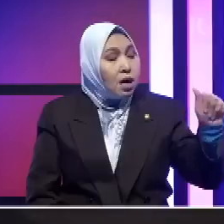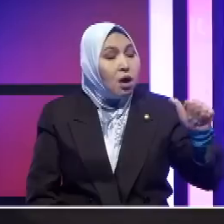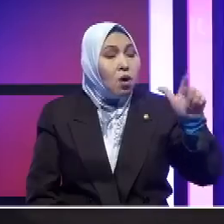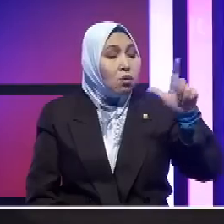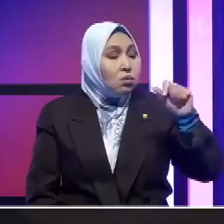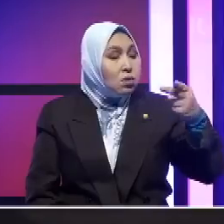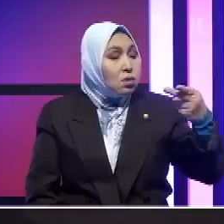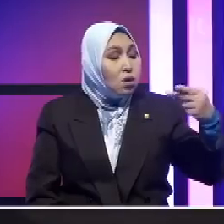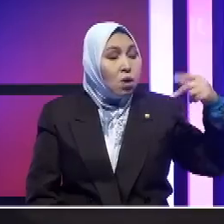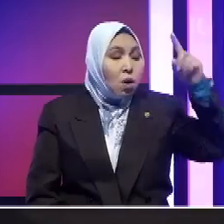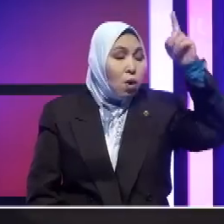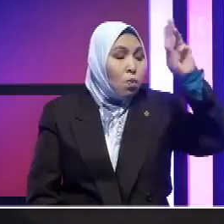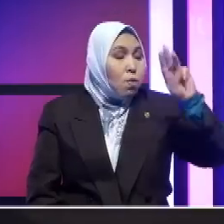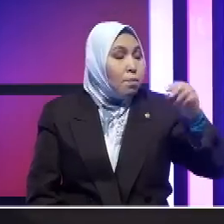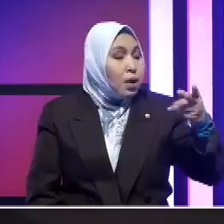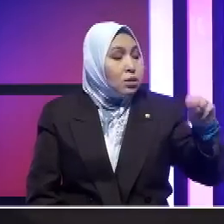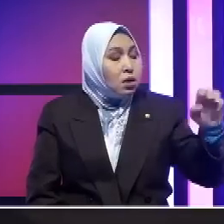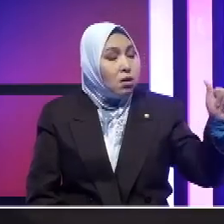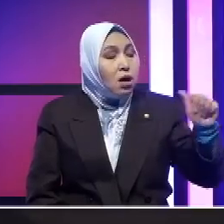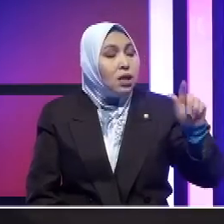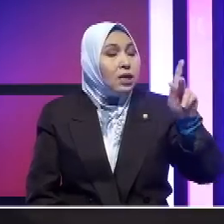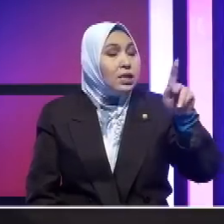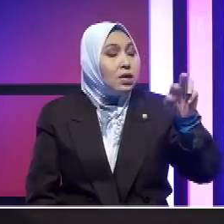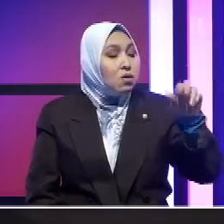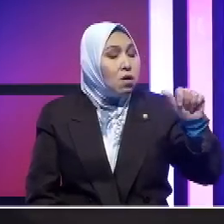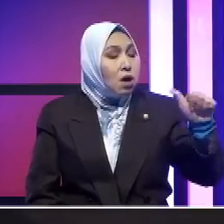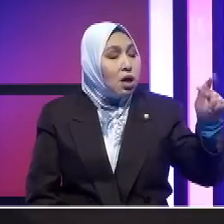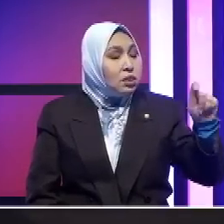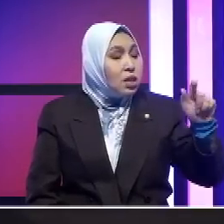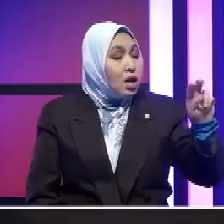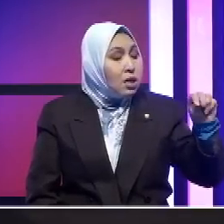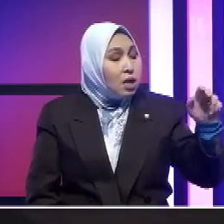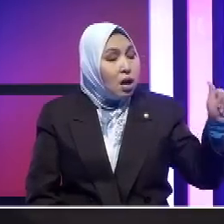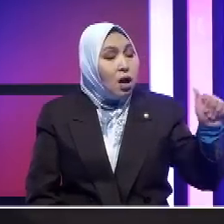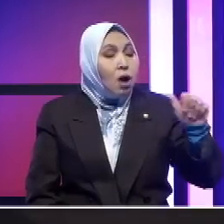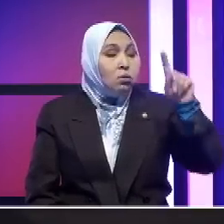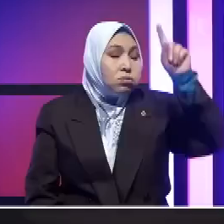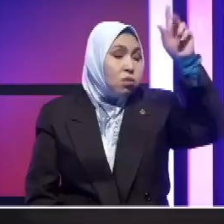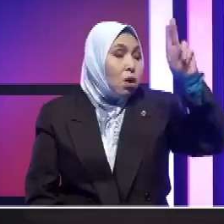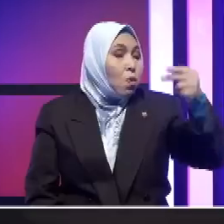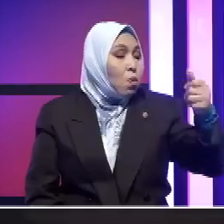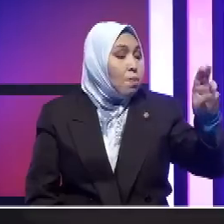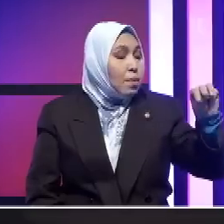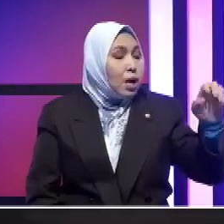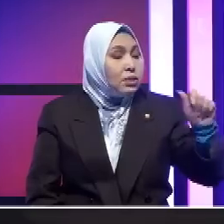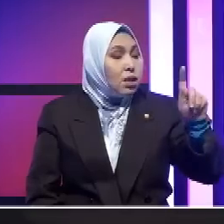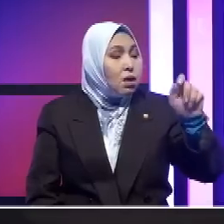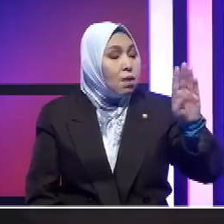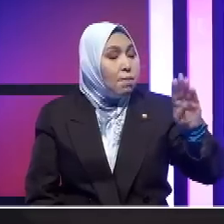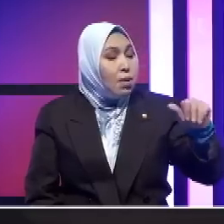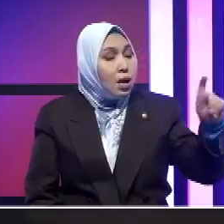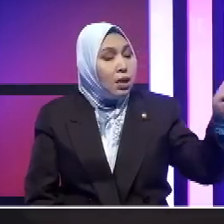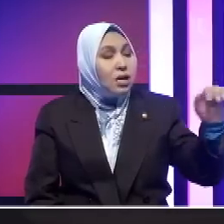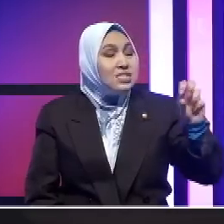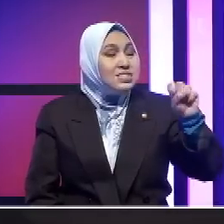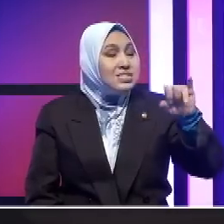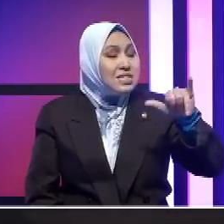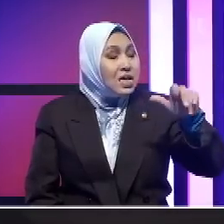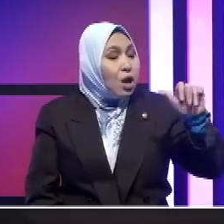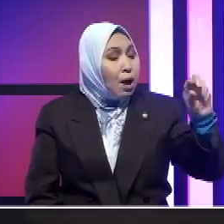اللهم تقبل منا قراءتنا اللهم تقبل منا